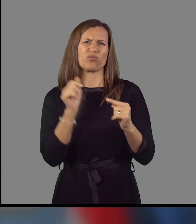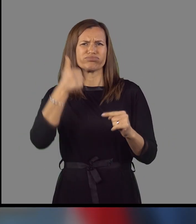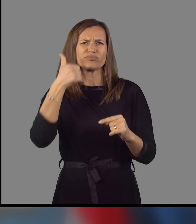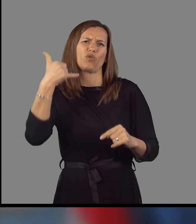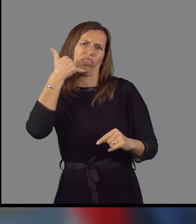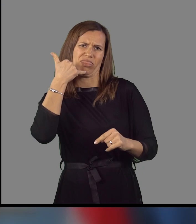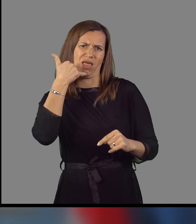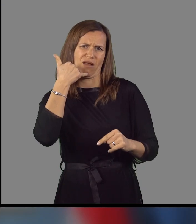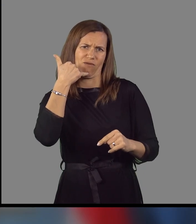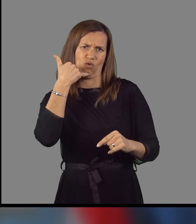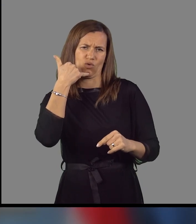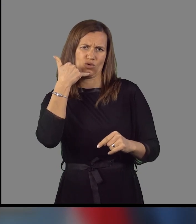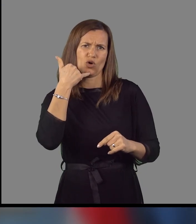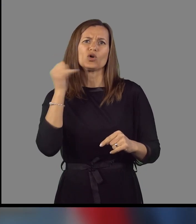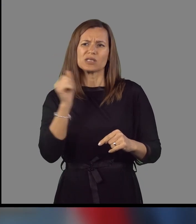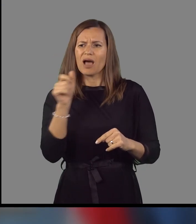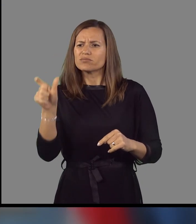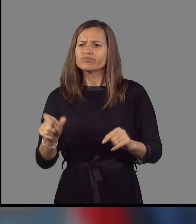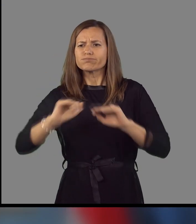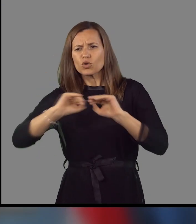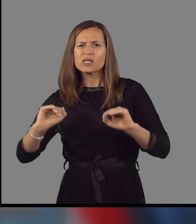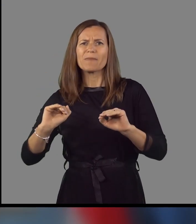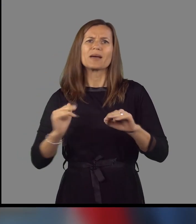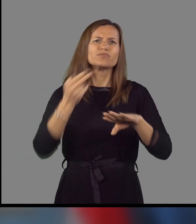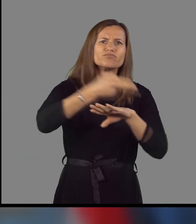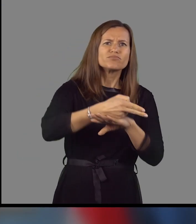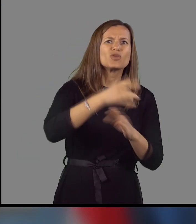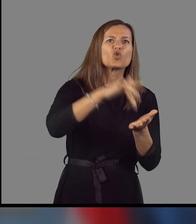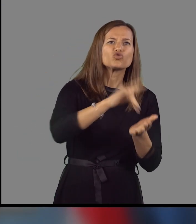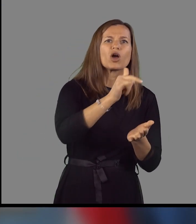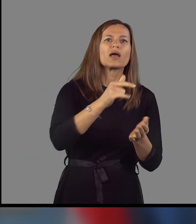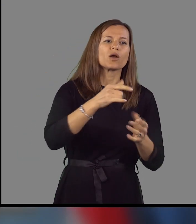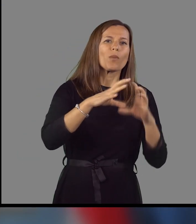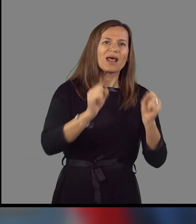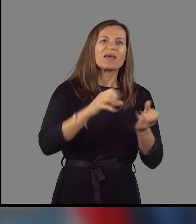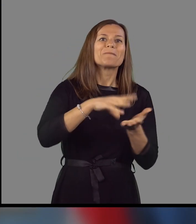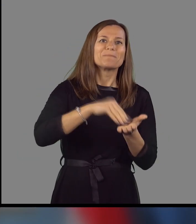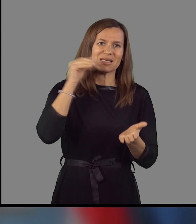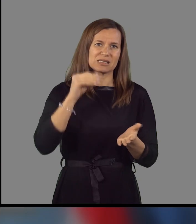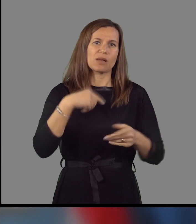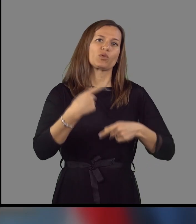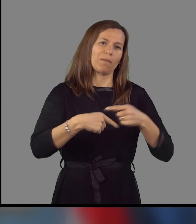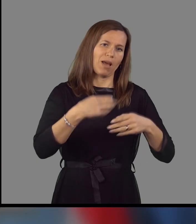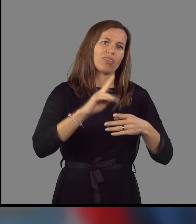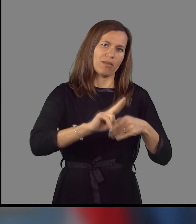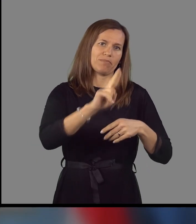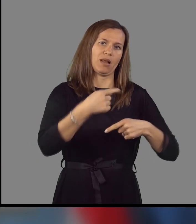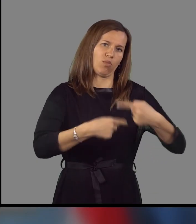oseba čim prej lahko prišla do točke, kjer bo opravila bris in da bo potem nadaljevala pot po protokolu.